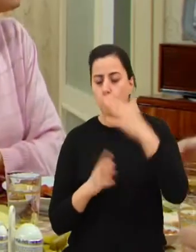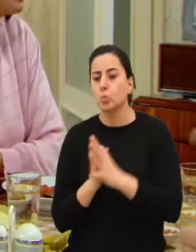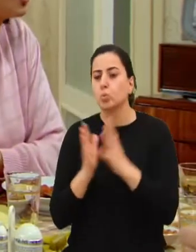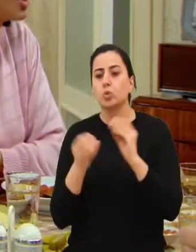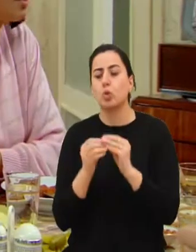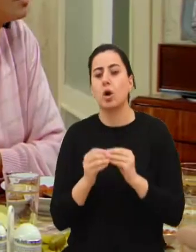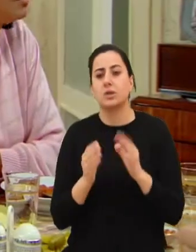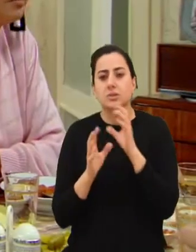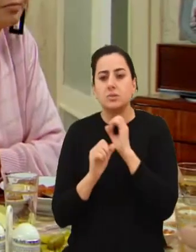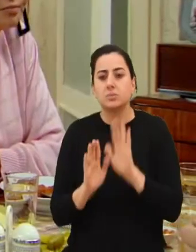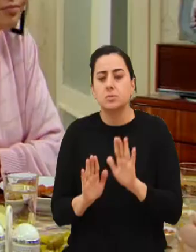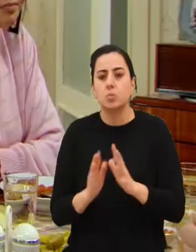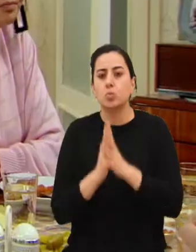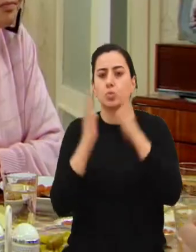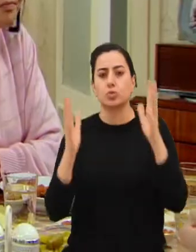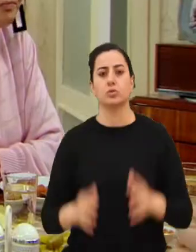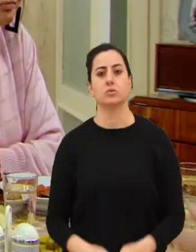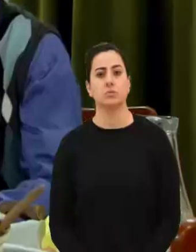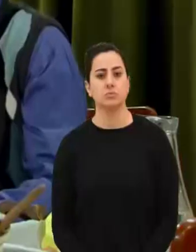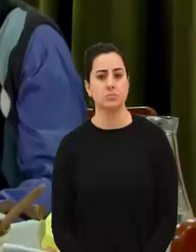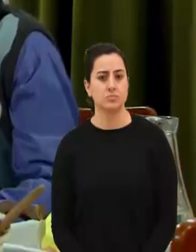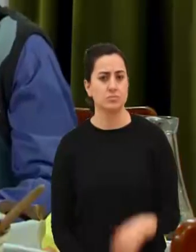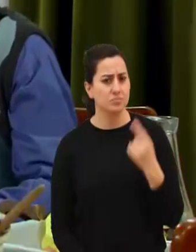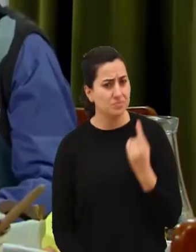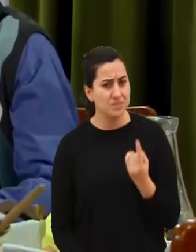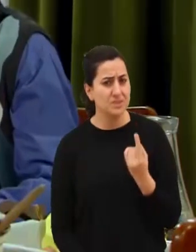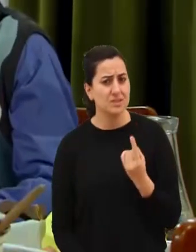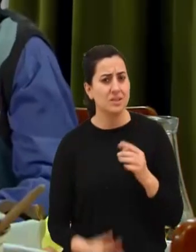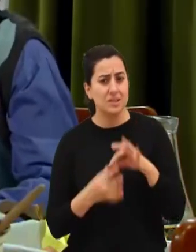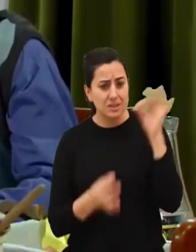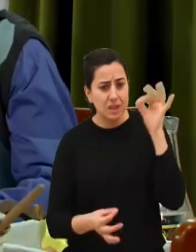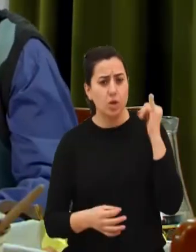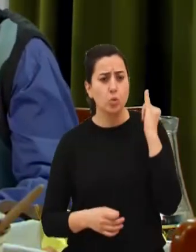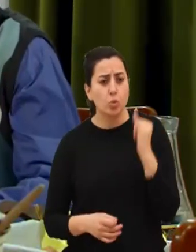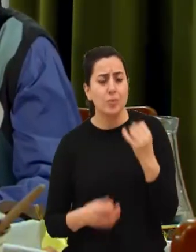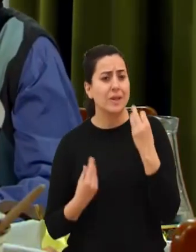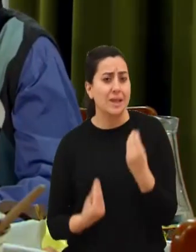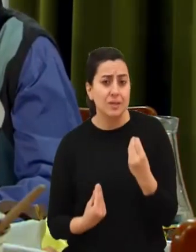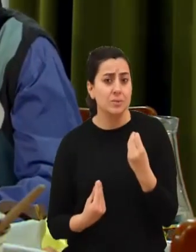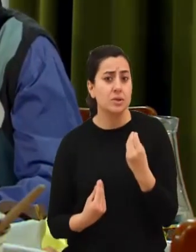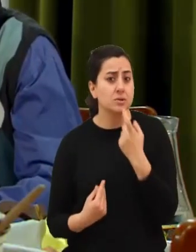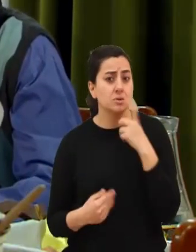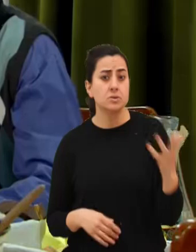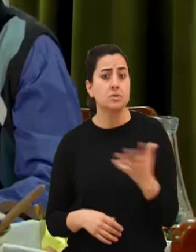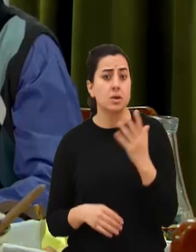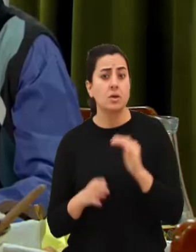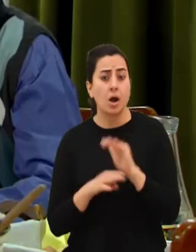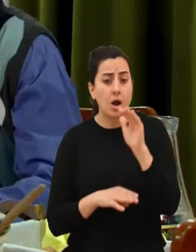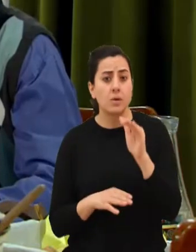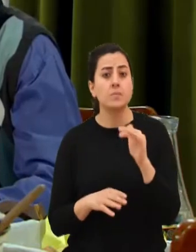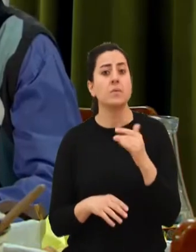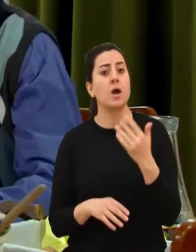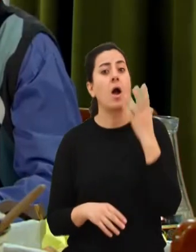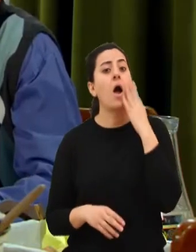büyük bir probleme yol açacak. Ya şimdi bir insanın iyi mi kötü mü olduğunu bunca yıla